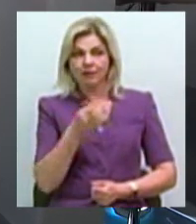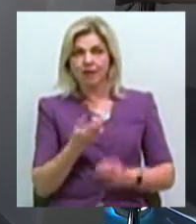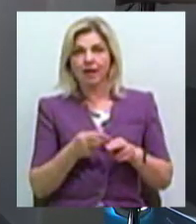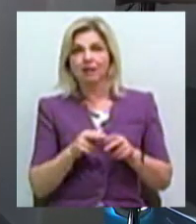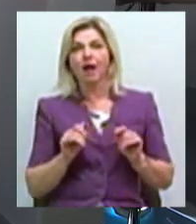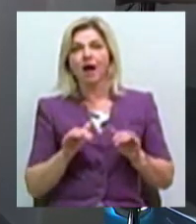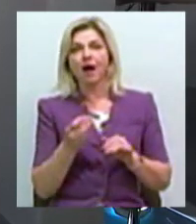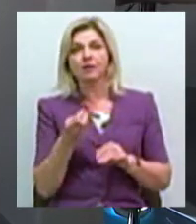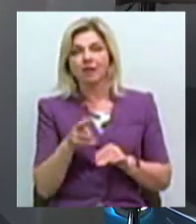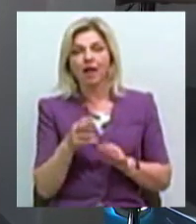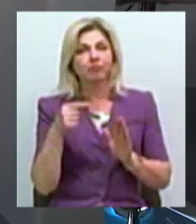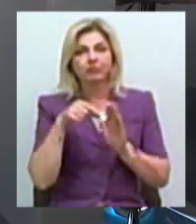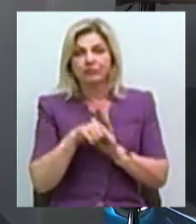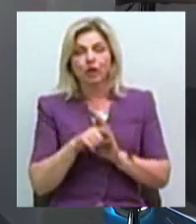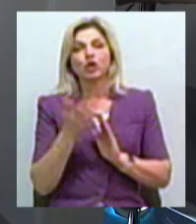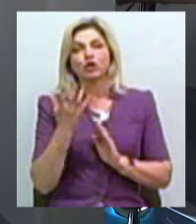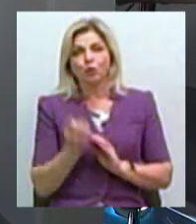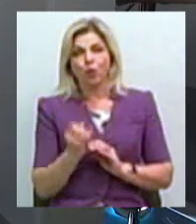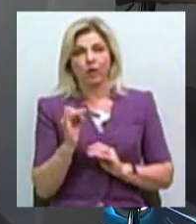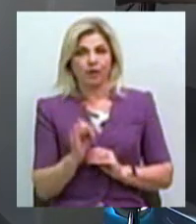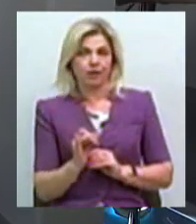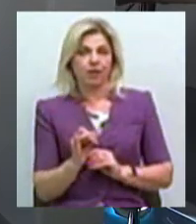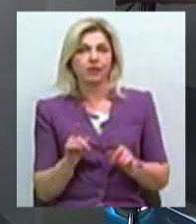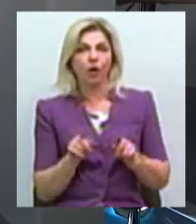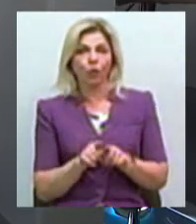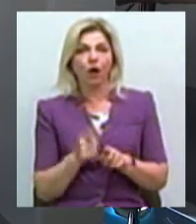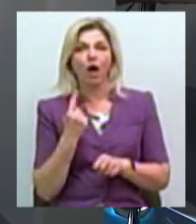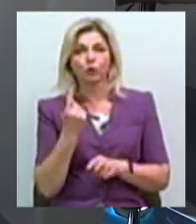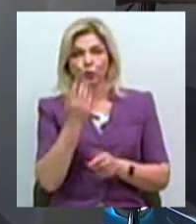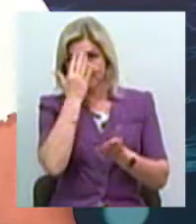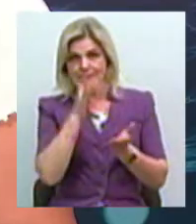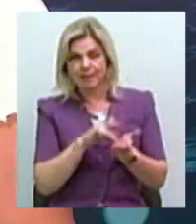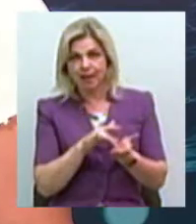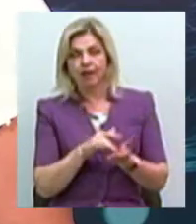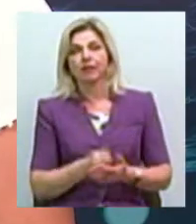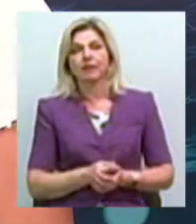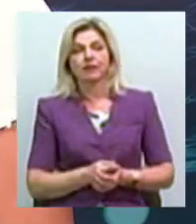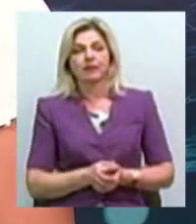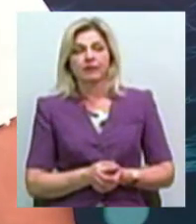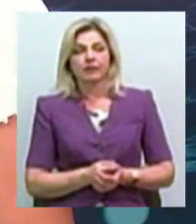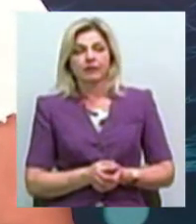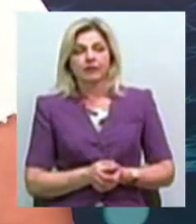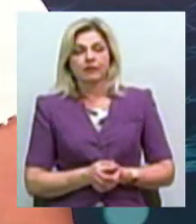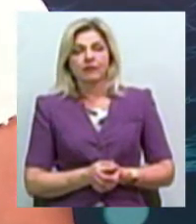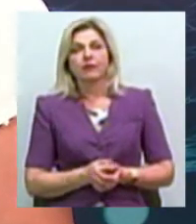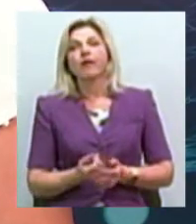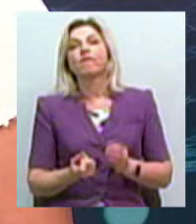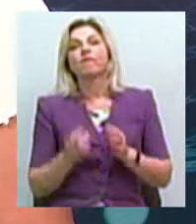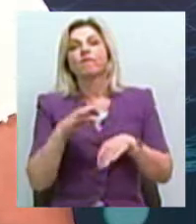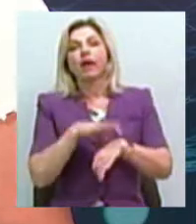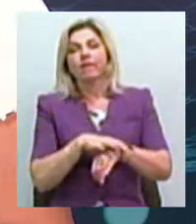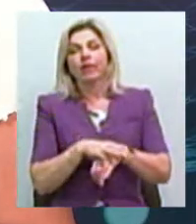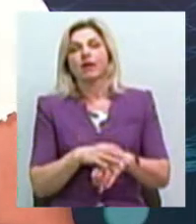акция предполагает все-таки еще и такую одну цель, да, то есть как бы выявить, насколько